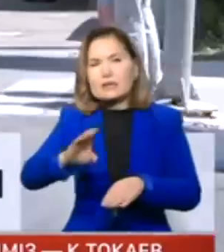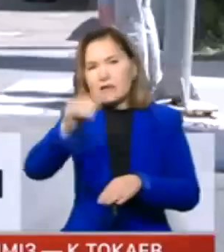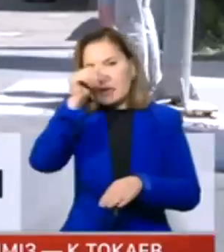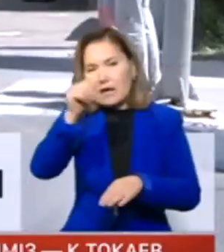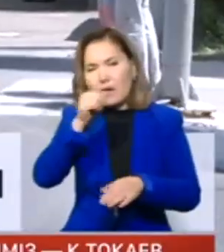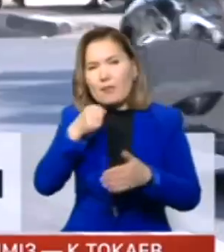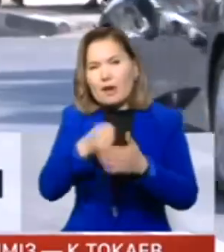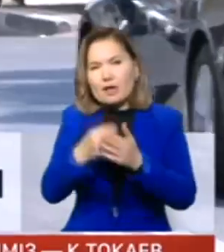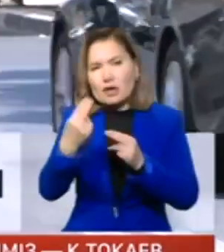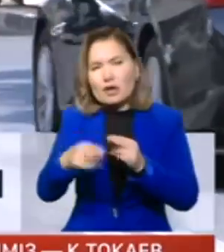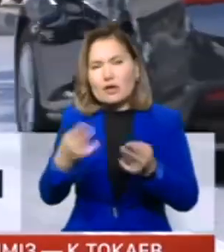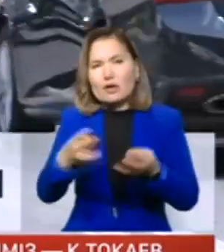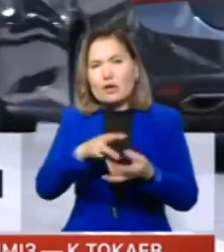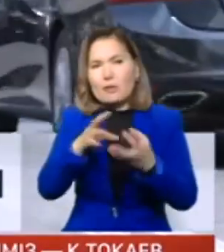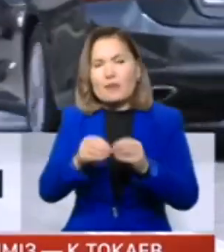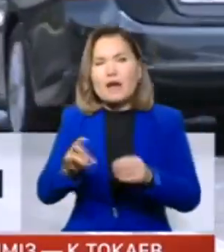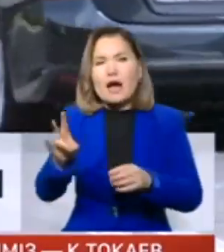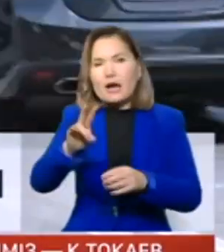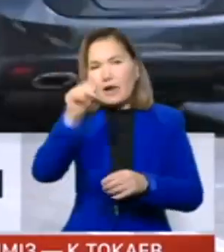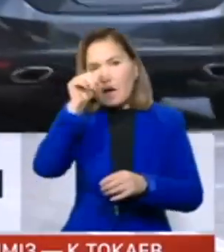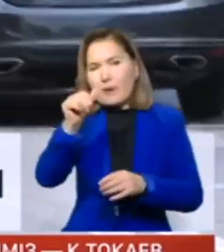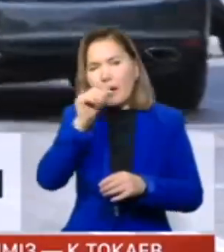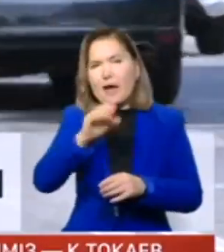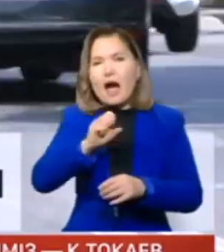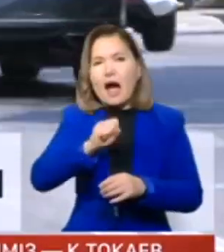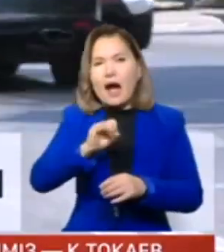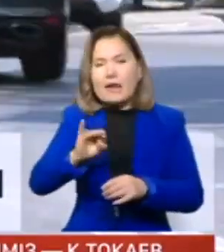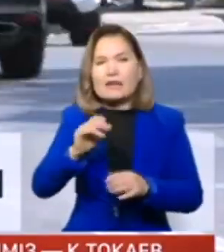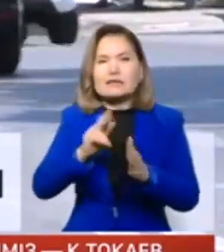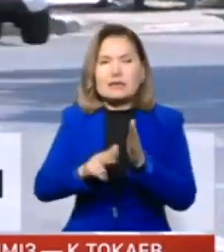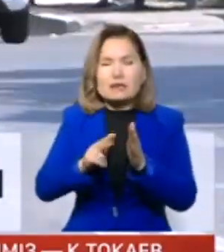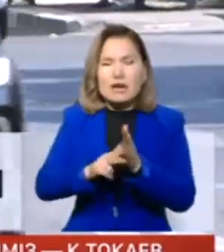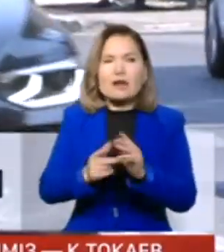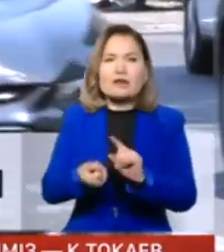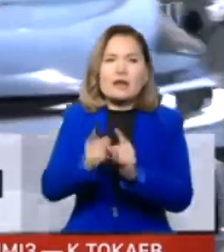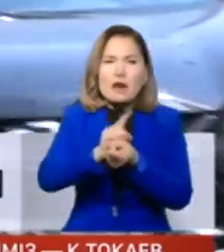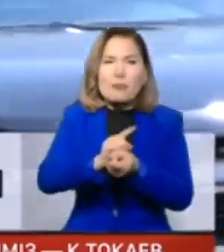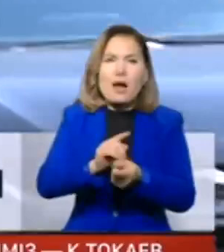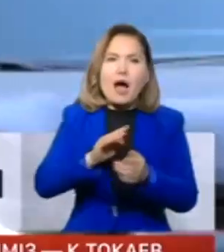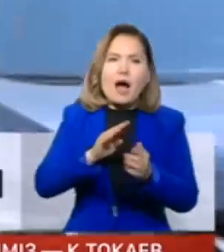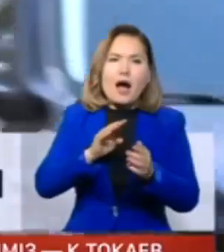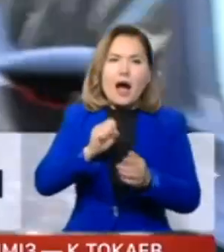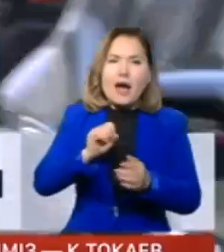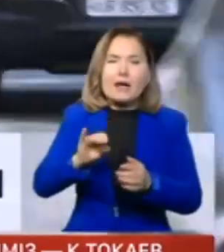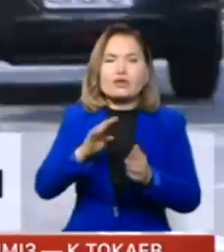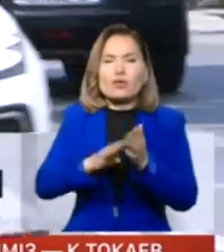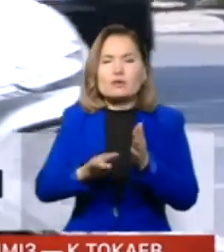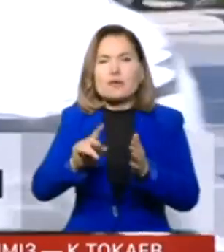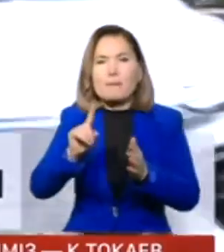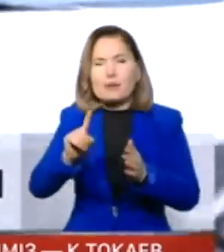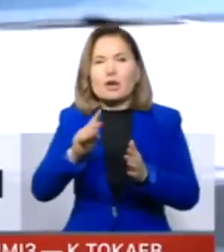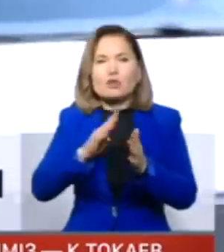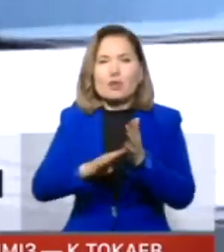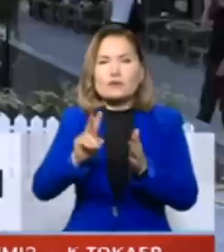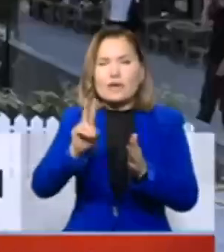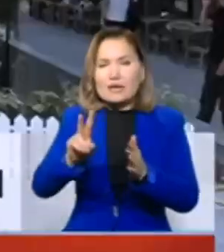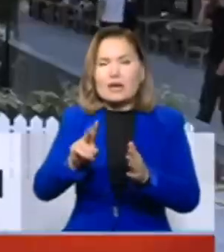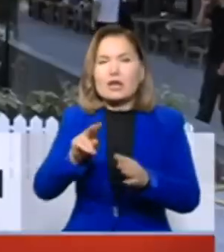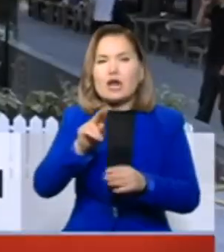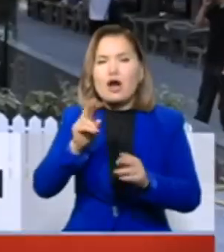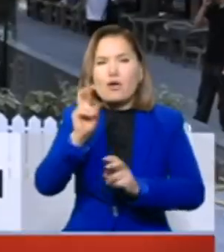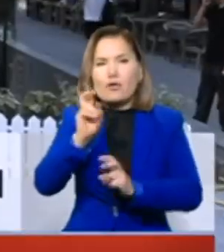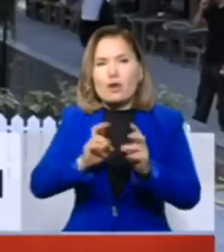42-ке дейін аяқталу керек, ал қараша айында АИ-80-нің орнына АИ-91 мен АИ-92 маркалы бензин өндірісін